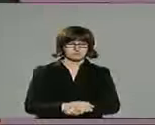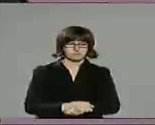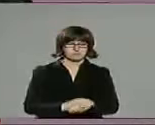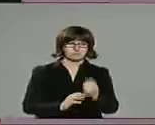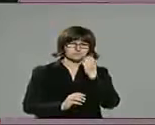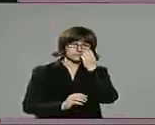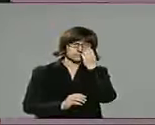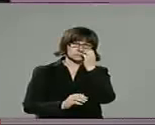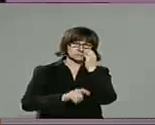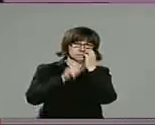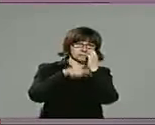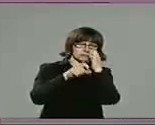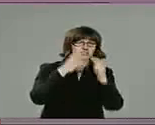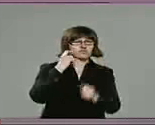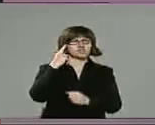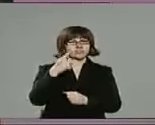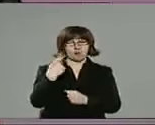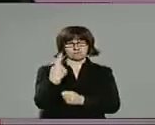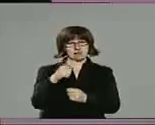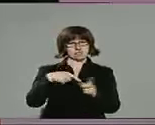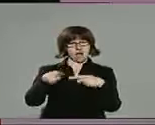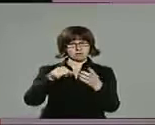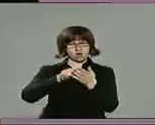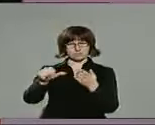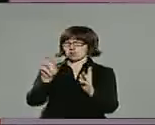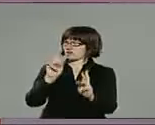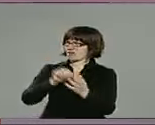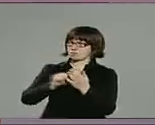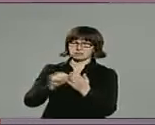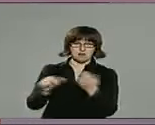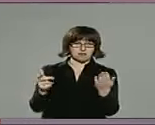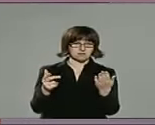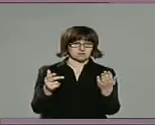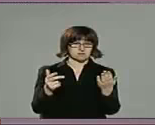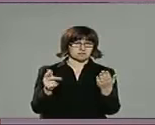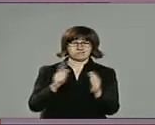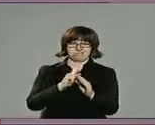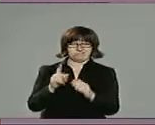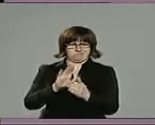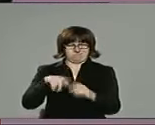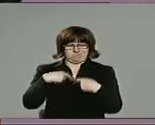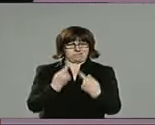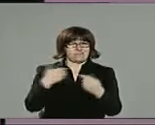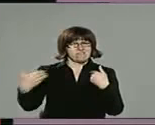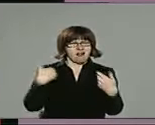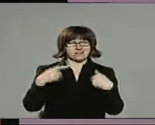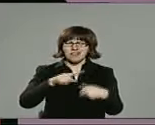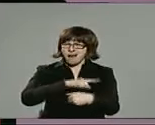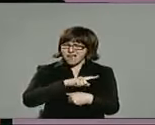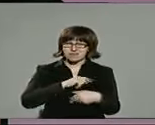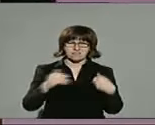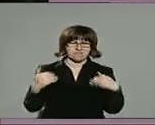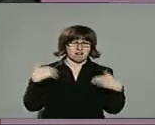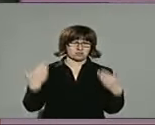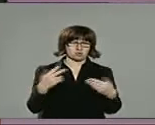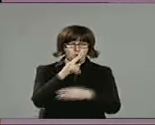Die Menschen wollen wissen, ob sie ihre Abgeordneten bezahlen oder wer anders. Machen wir uns nichts vor, es ist unser eigenes Verhalten. Der